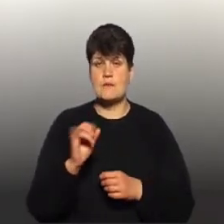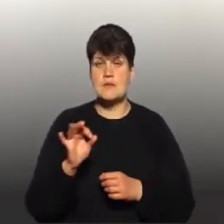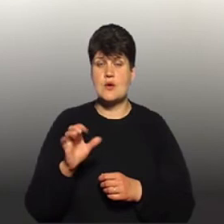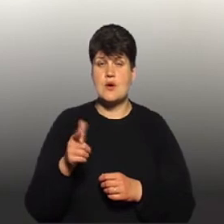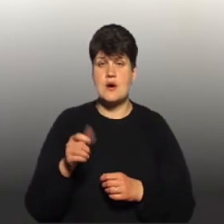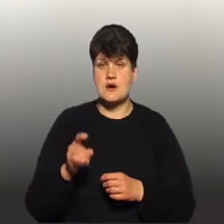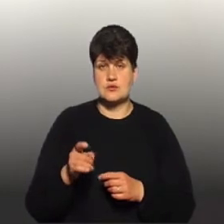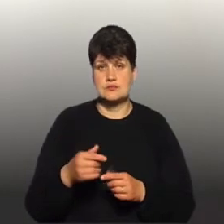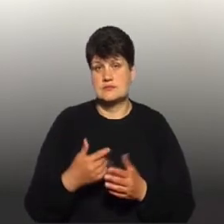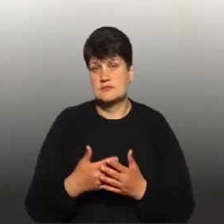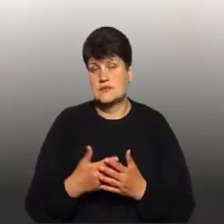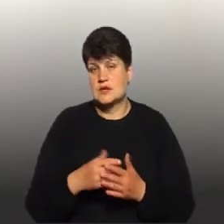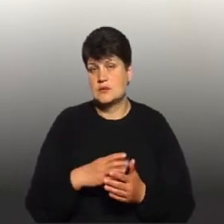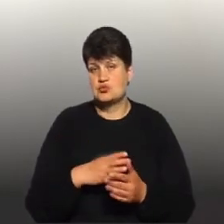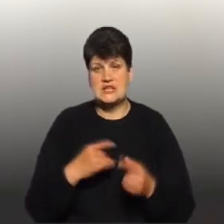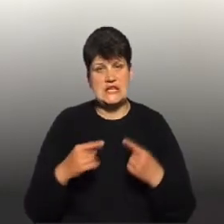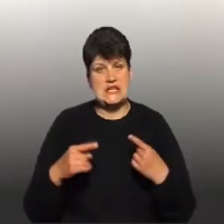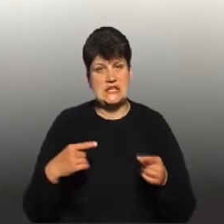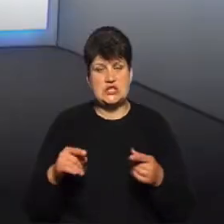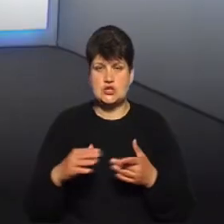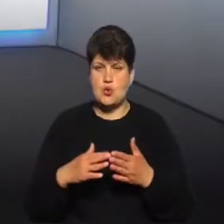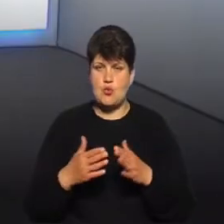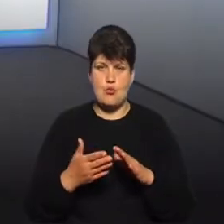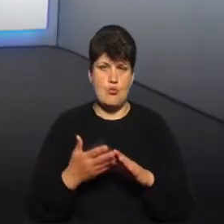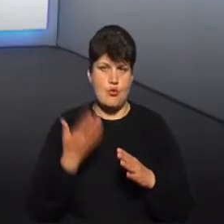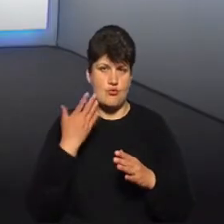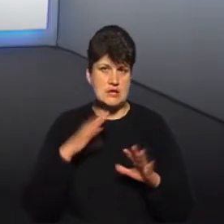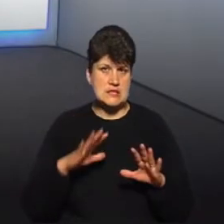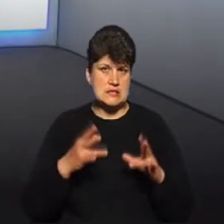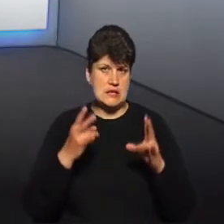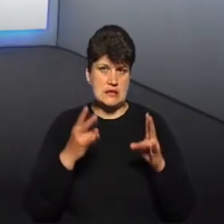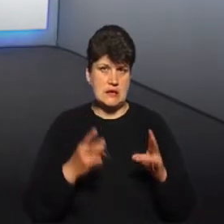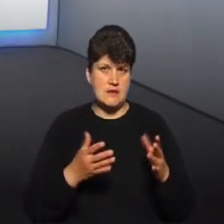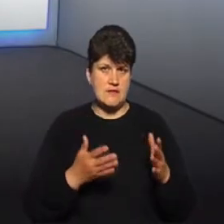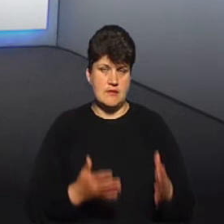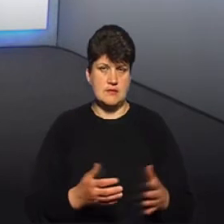що були якісь певні інші умови, коли сталася така трагедія, таке лихо.